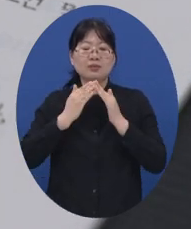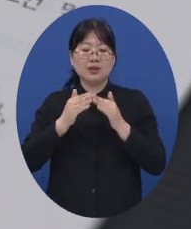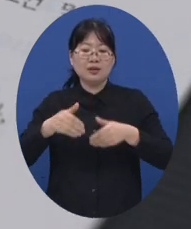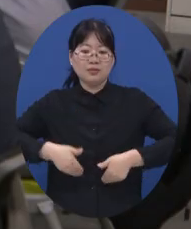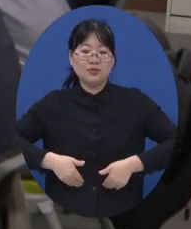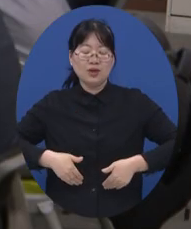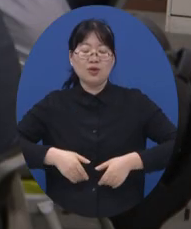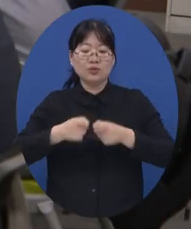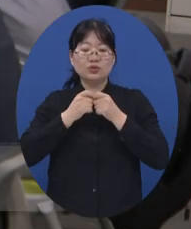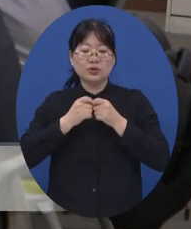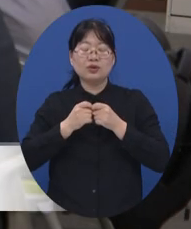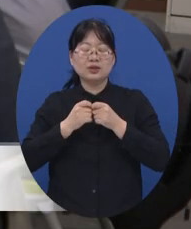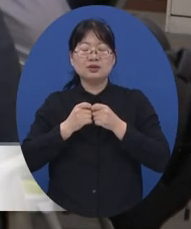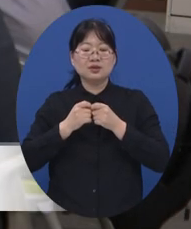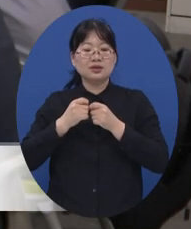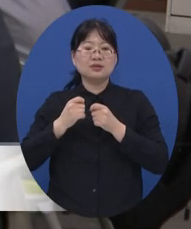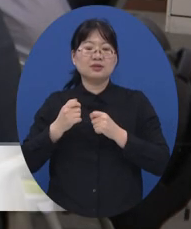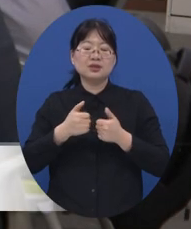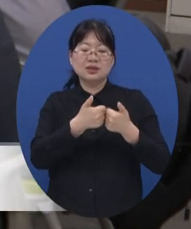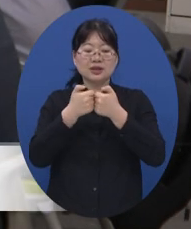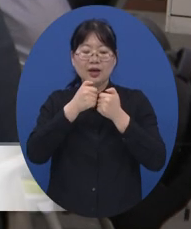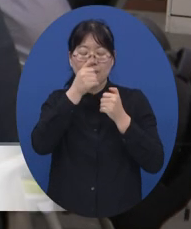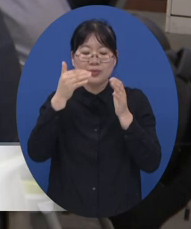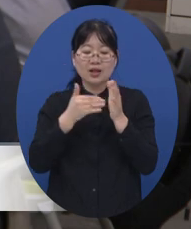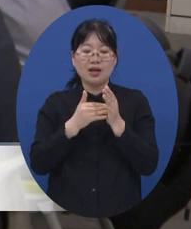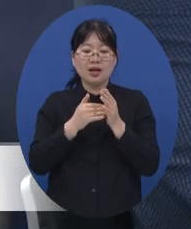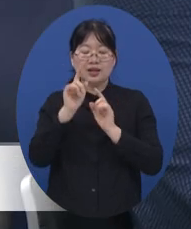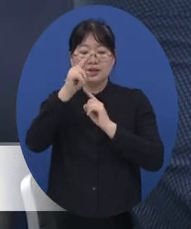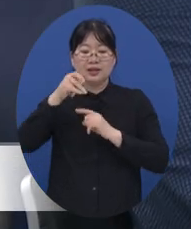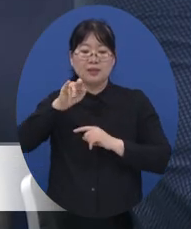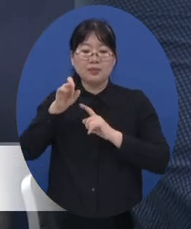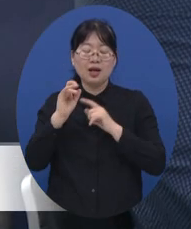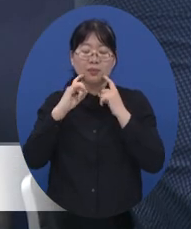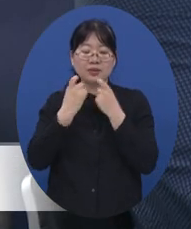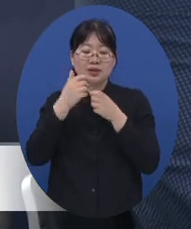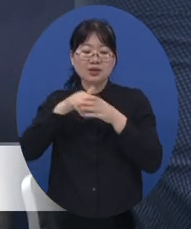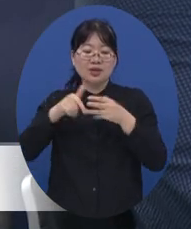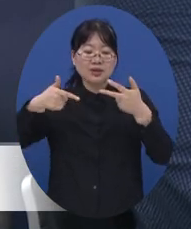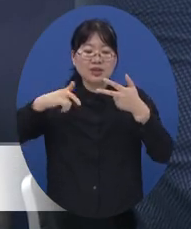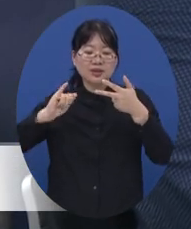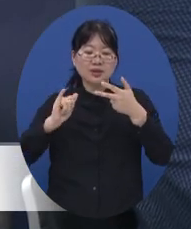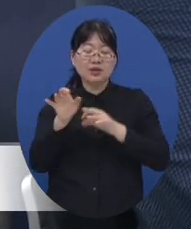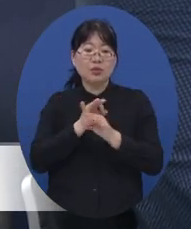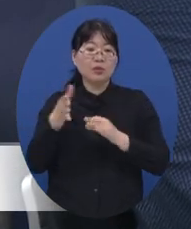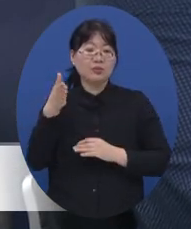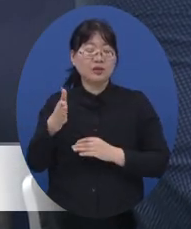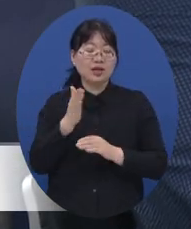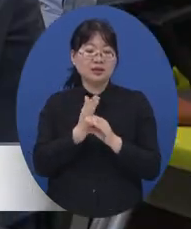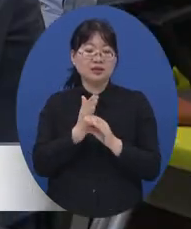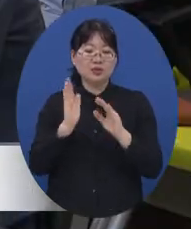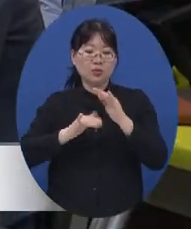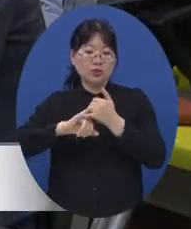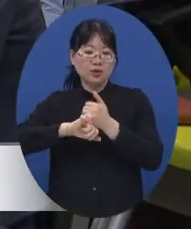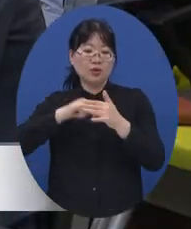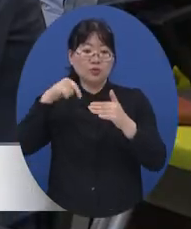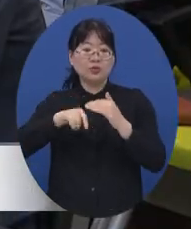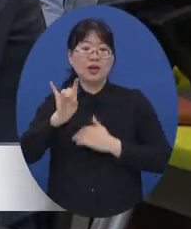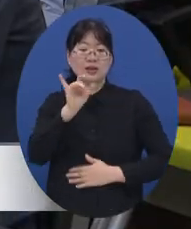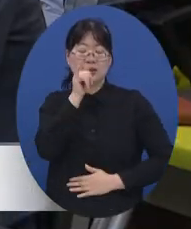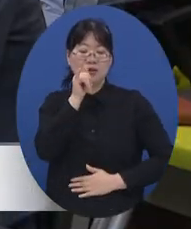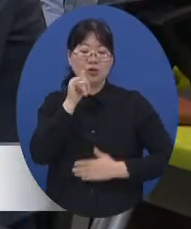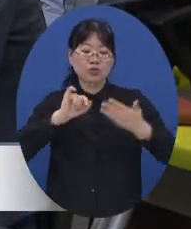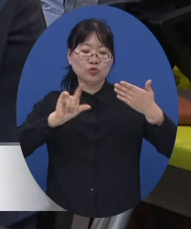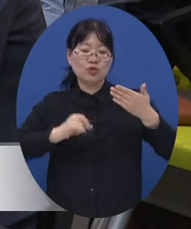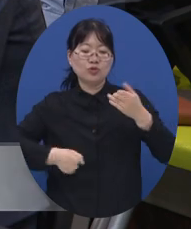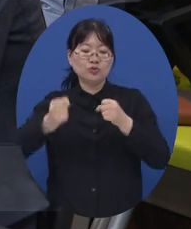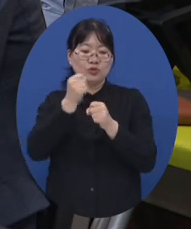시작했습니다. 경기도 시장상권진흥원은 이재명 지사의 민선 7기 경제 분야 핵심 공약 중 하나로 9월